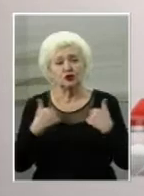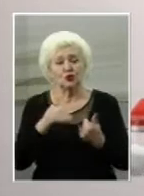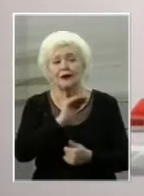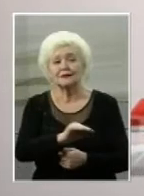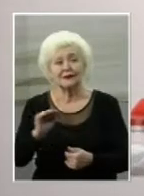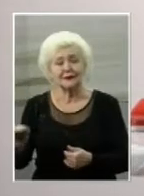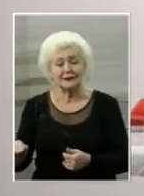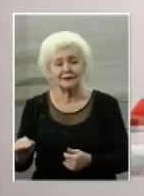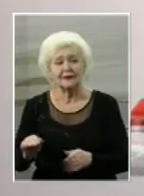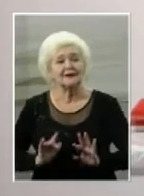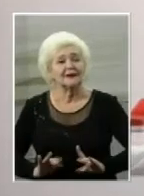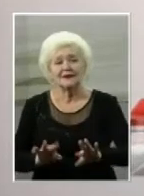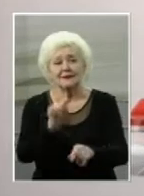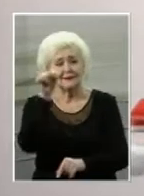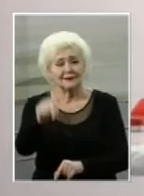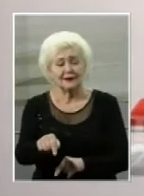до